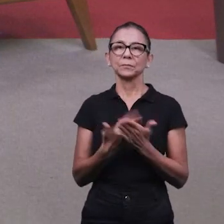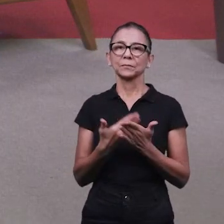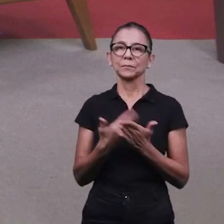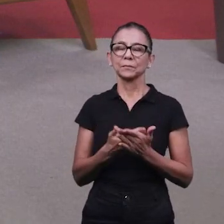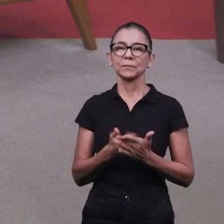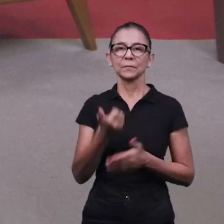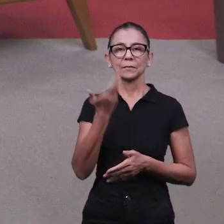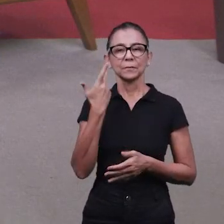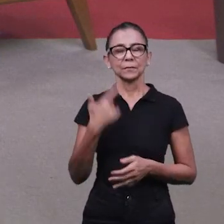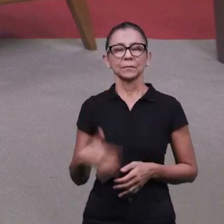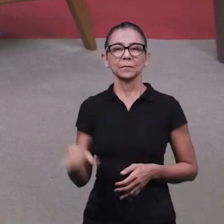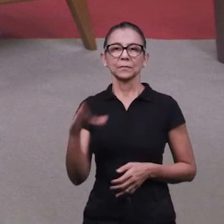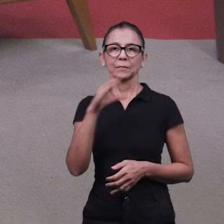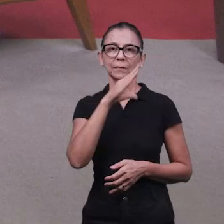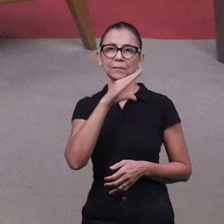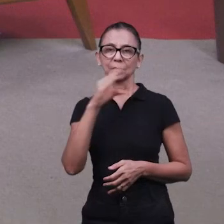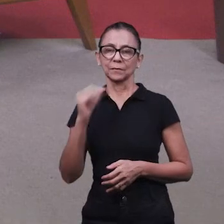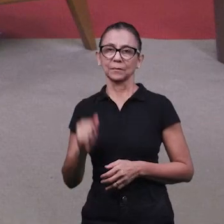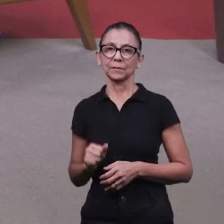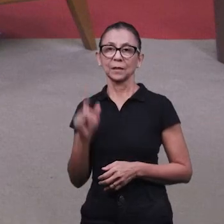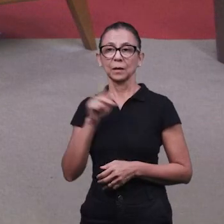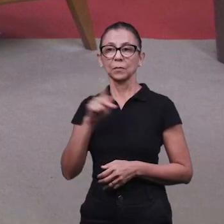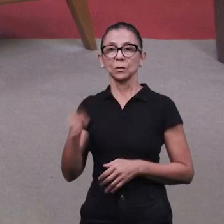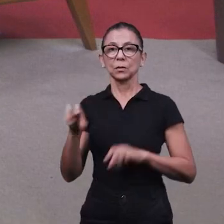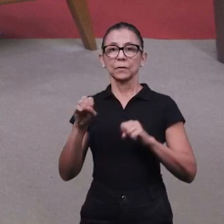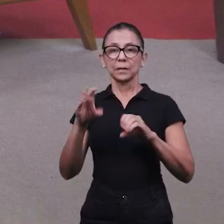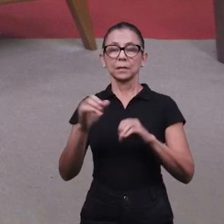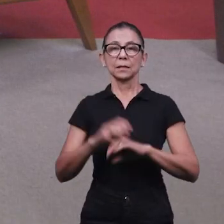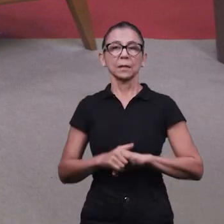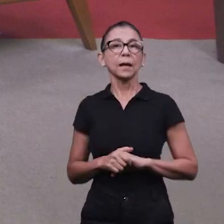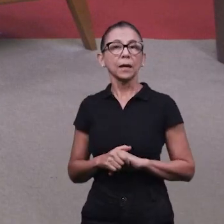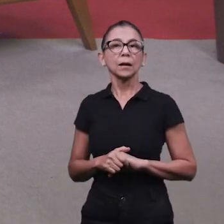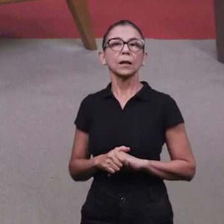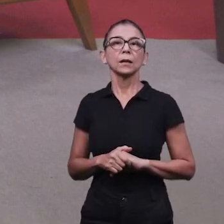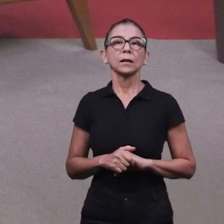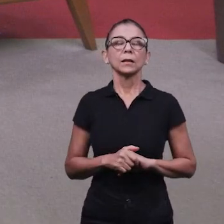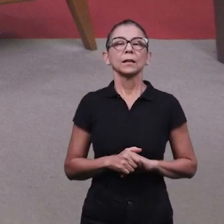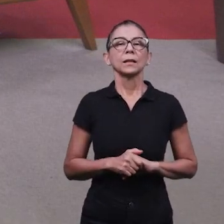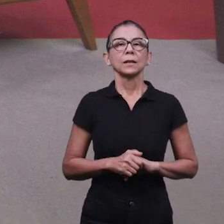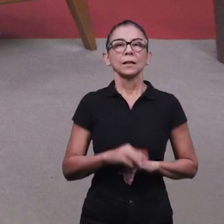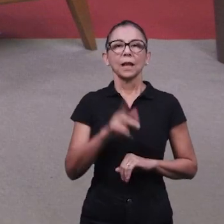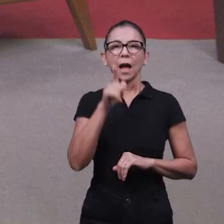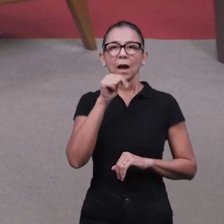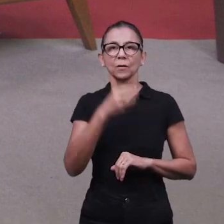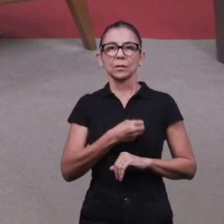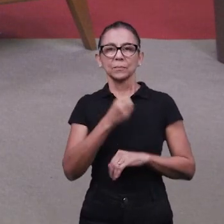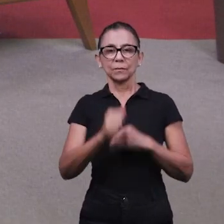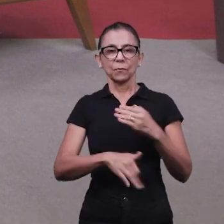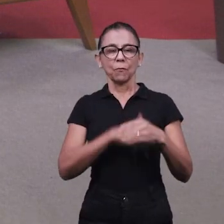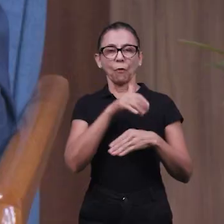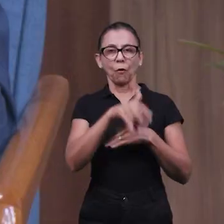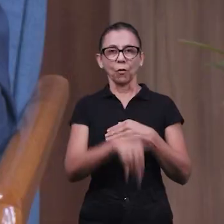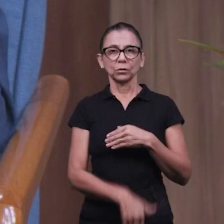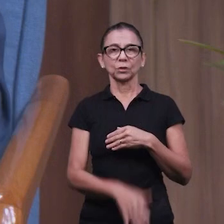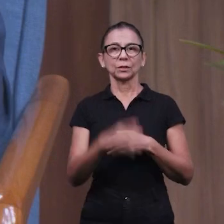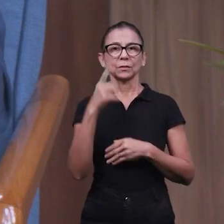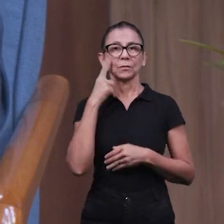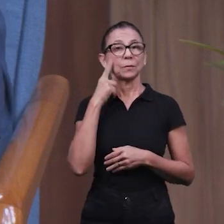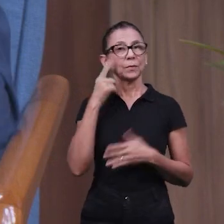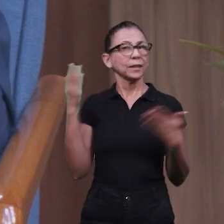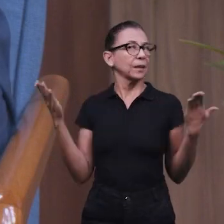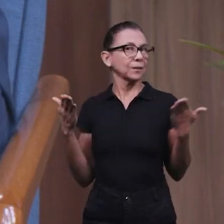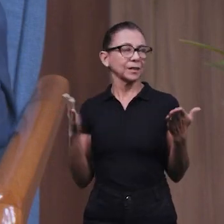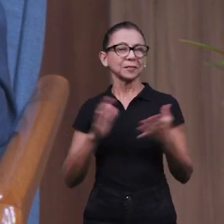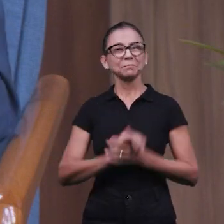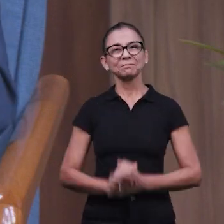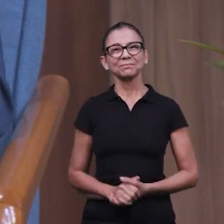intermédiaires, enfants et adolescents, le professeur Andrea Canal, dans la thématique Les Vaillants de David, nous parlera sur la source des eaux vivantes.